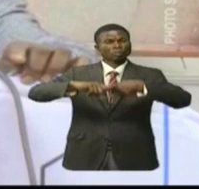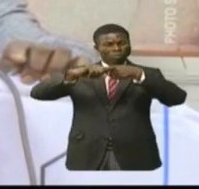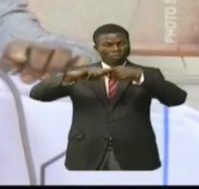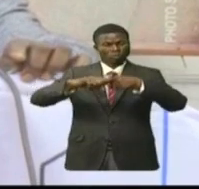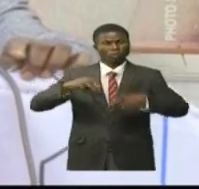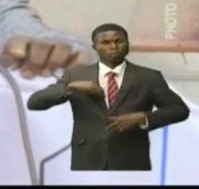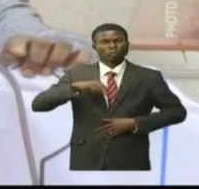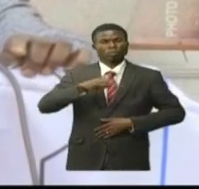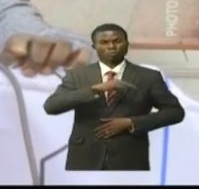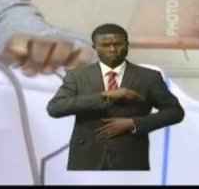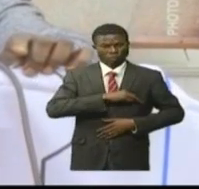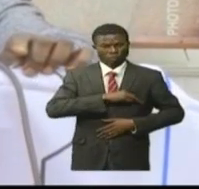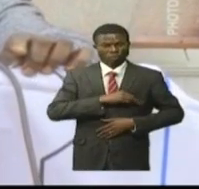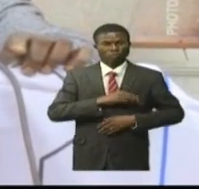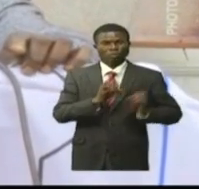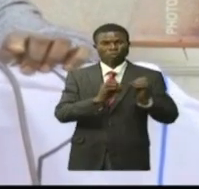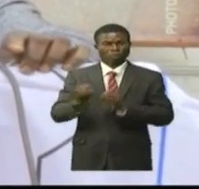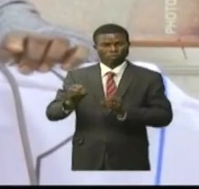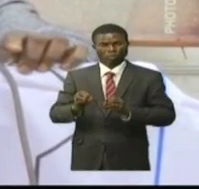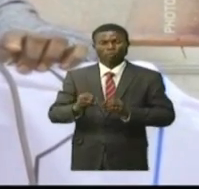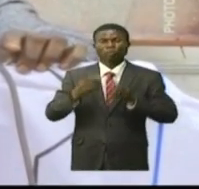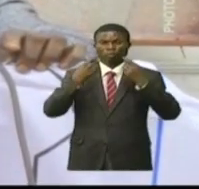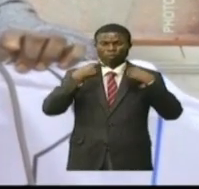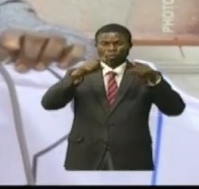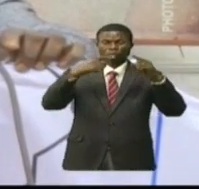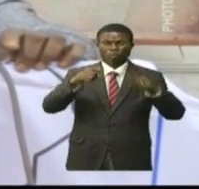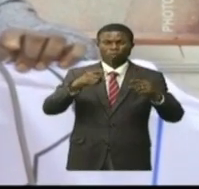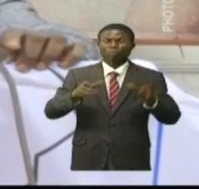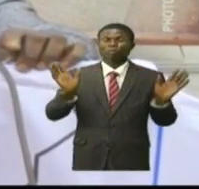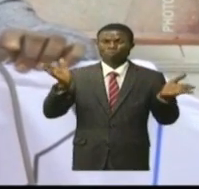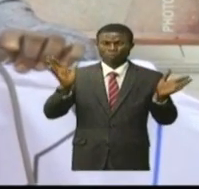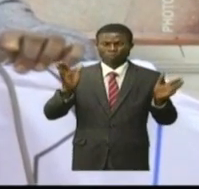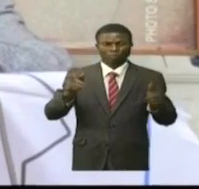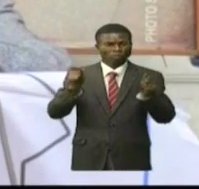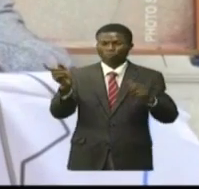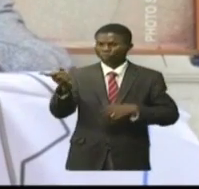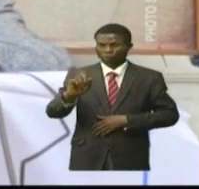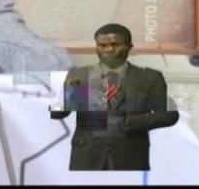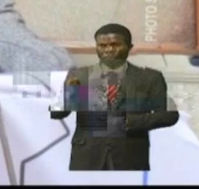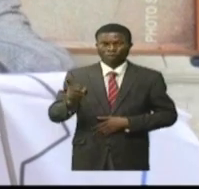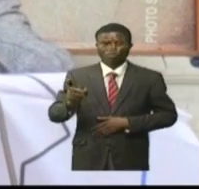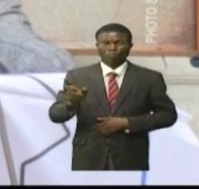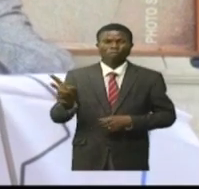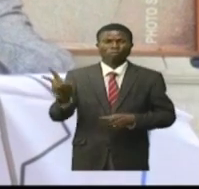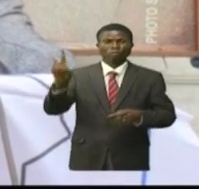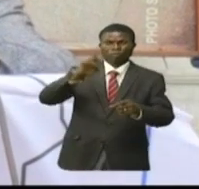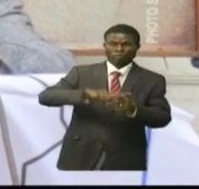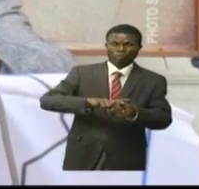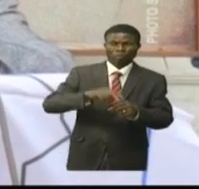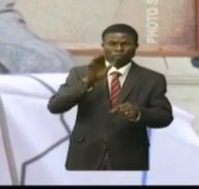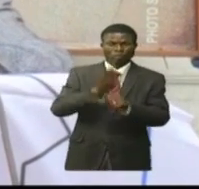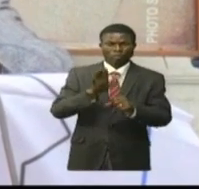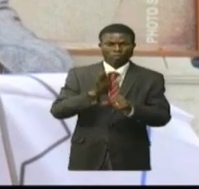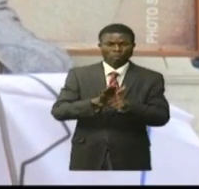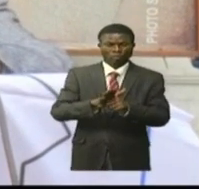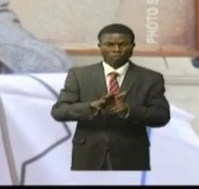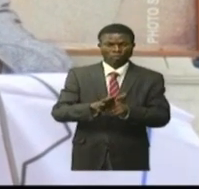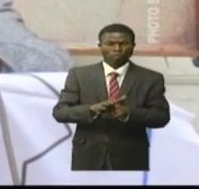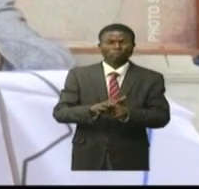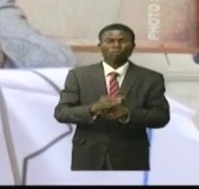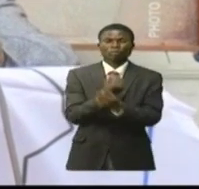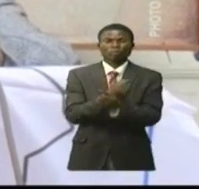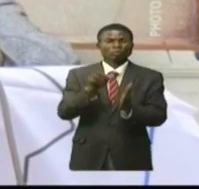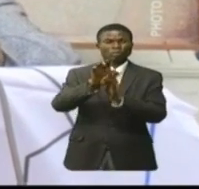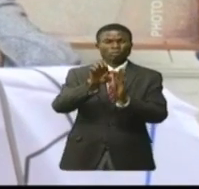aux membres de nos organes et de faire des déclarations tapageuses dans les médias répéter des